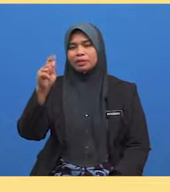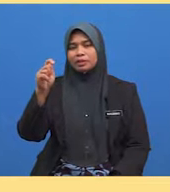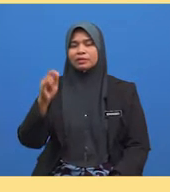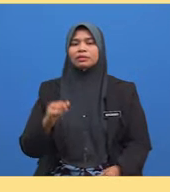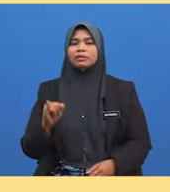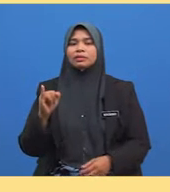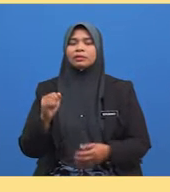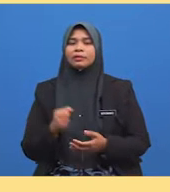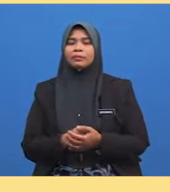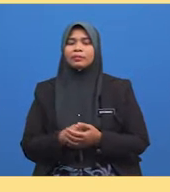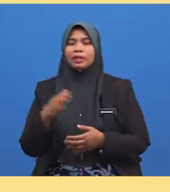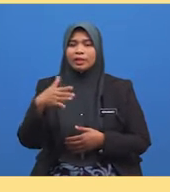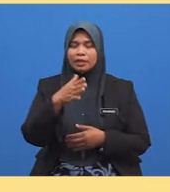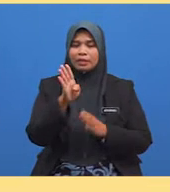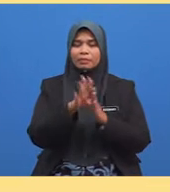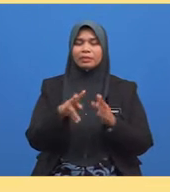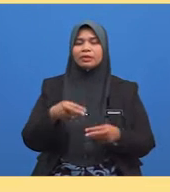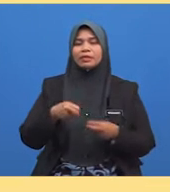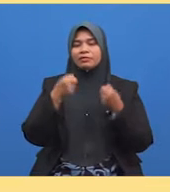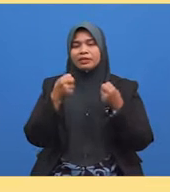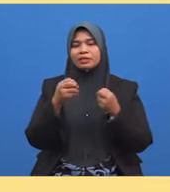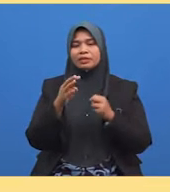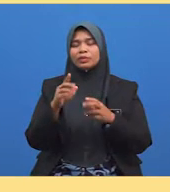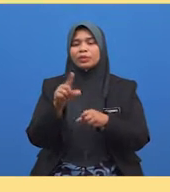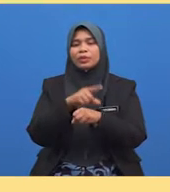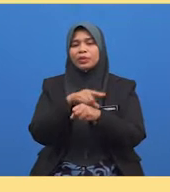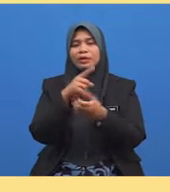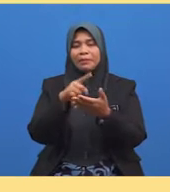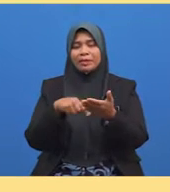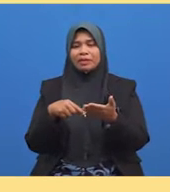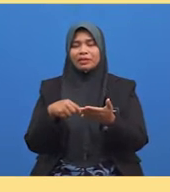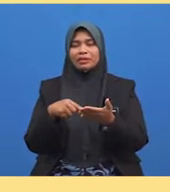Soalan B, ikan bernafas melalui apa?